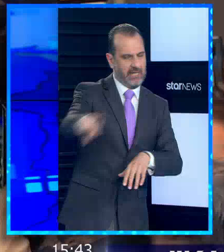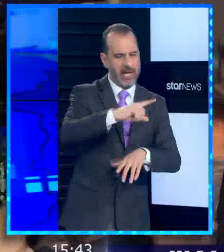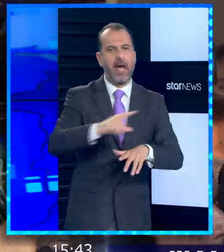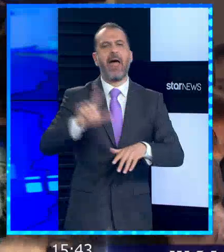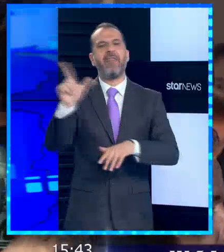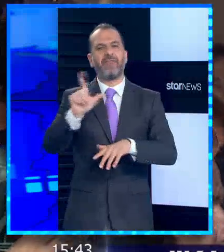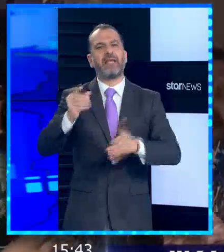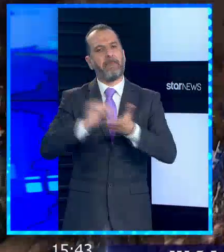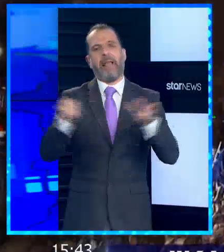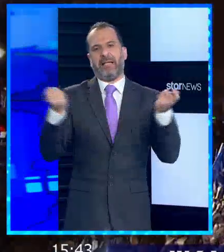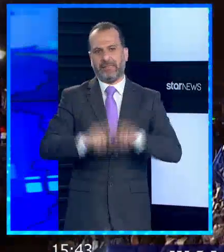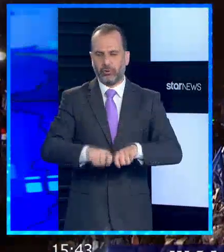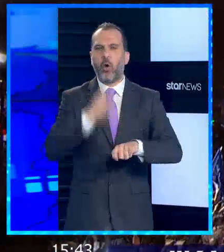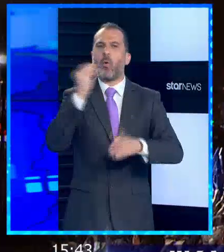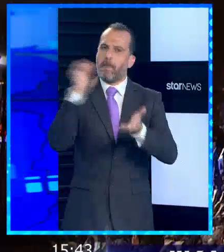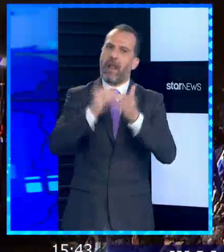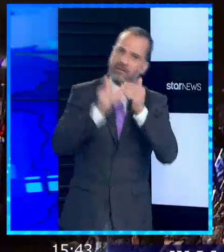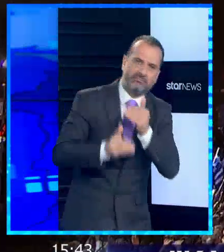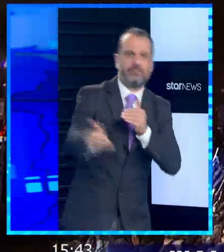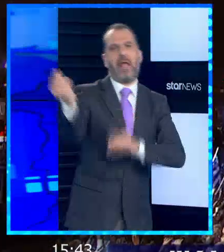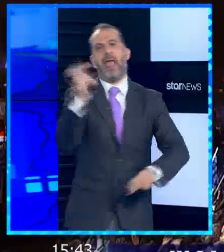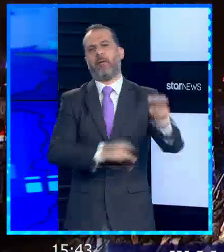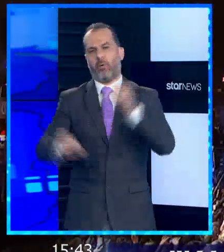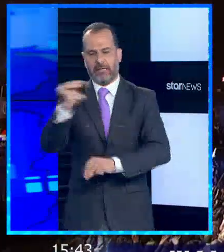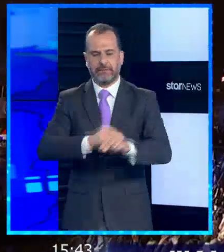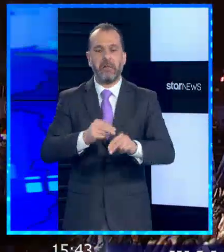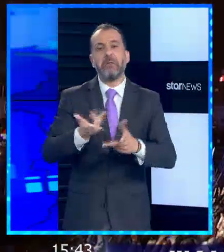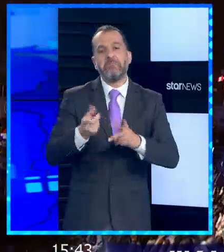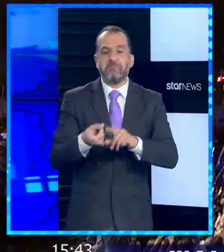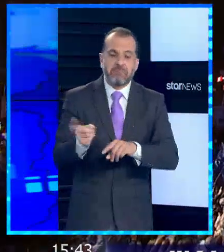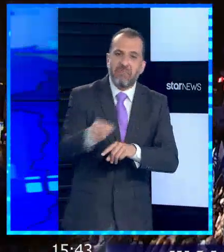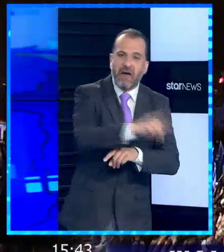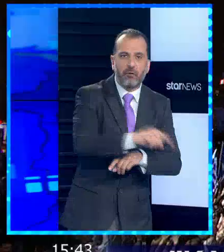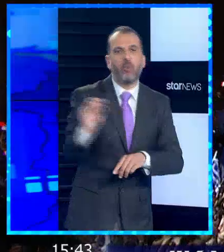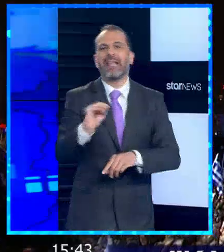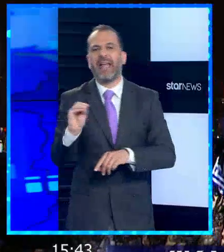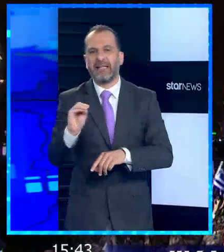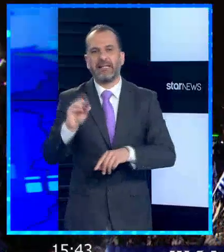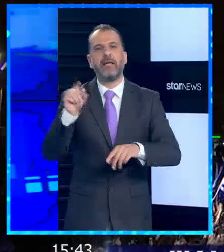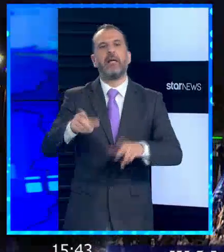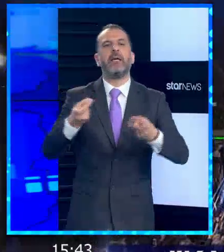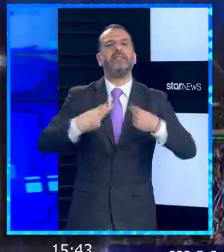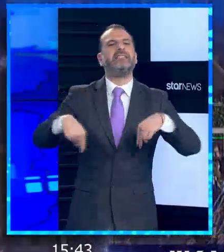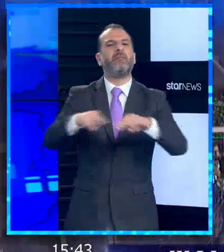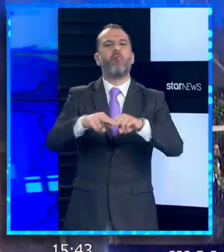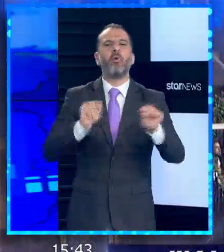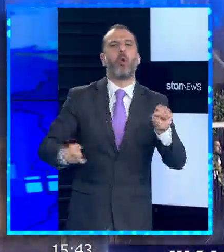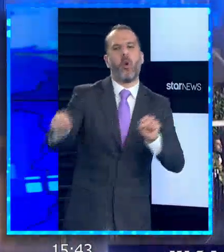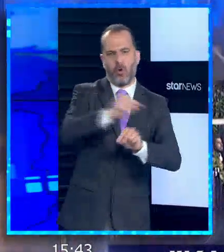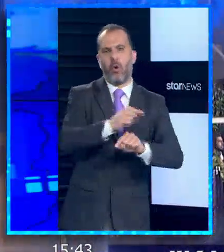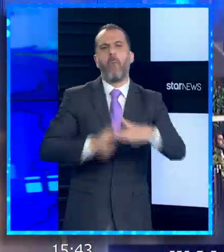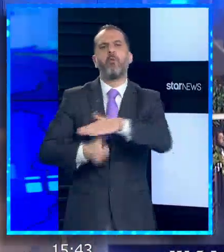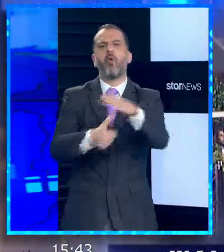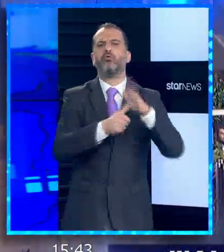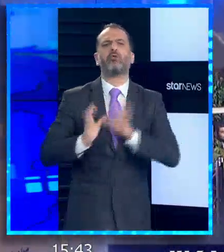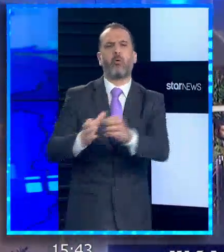να αρχίσει η νέα προεκλογική περίοδο. Να σου πω τέλος ότι νωρίτερα, ίσως και μεθαύριο Τετάρτη, θα γίνει το Συμβούλιο των Πολιτικών Αρχηγών υπό την κυρία